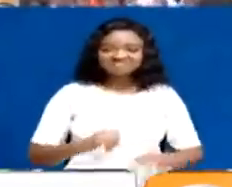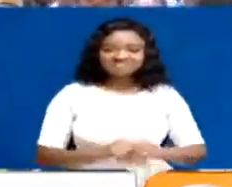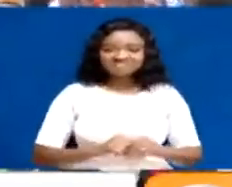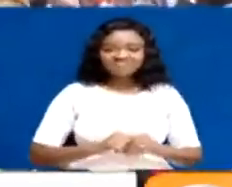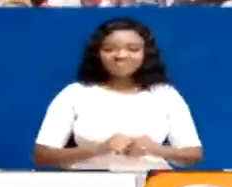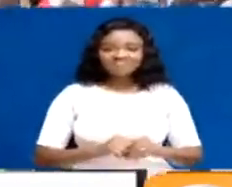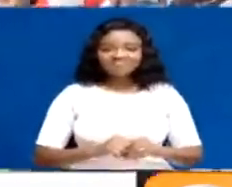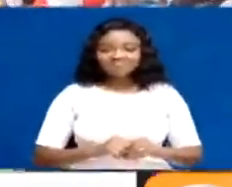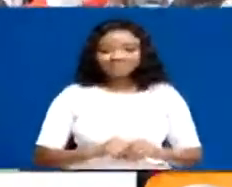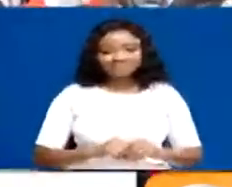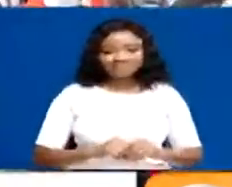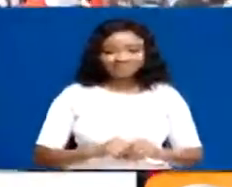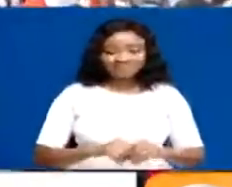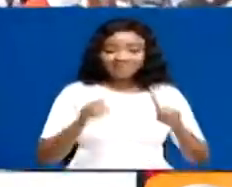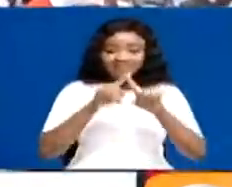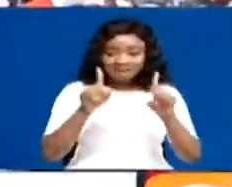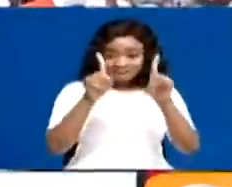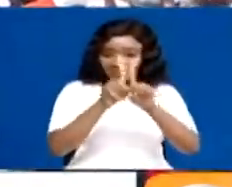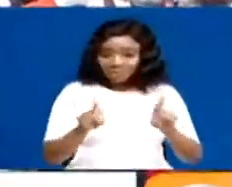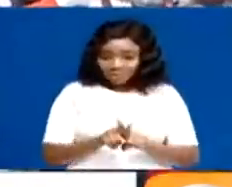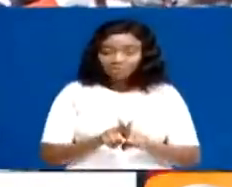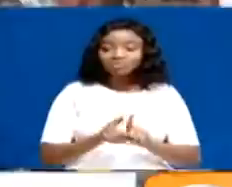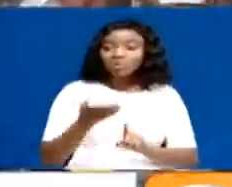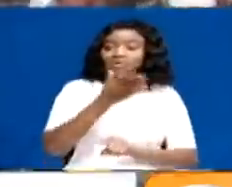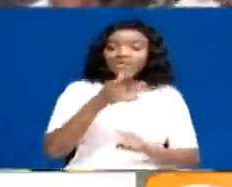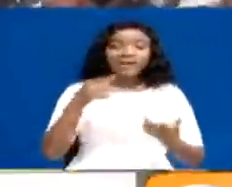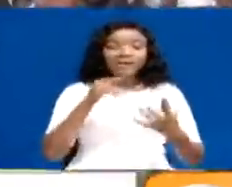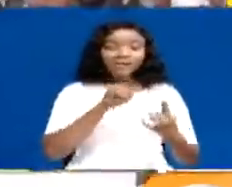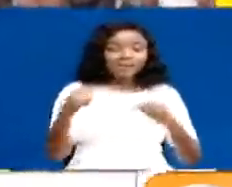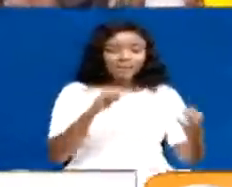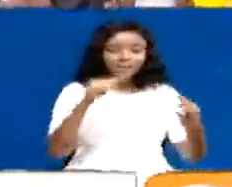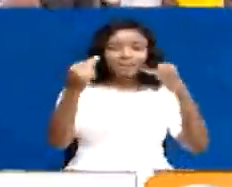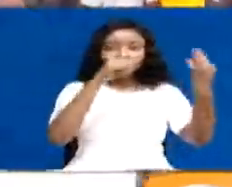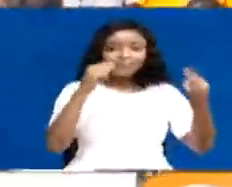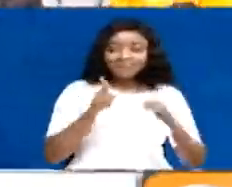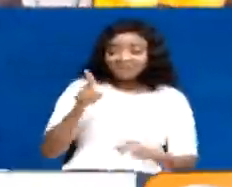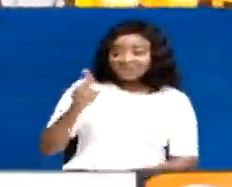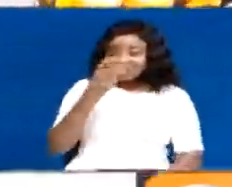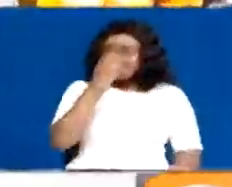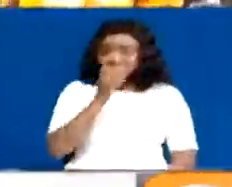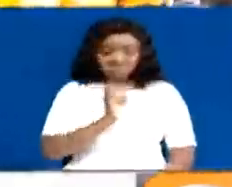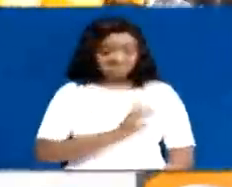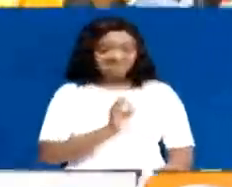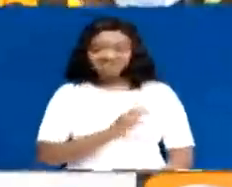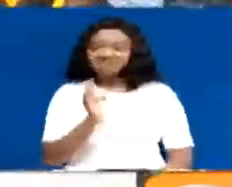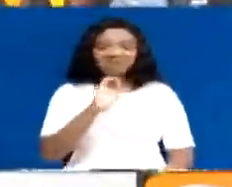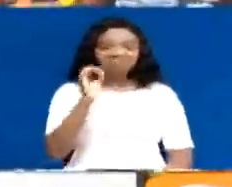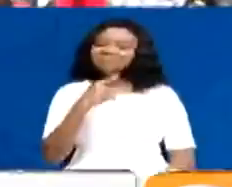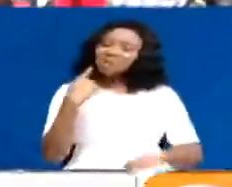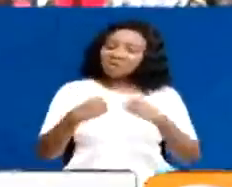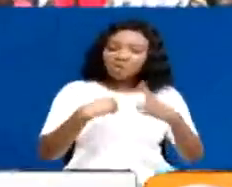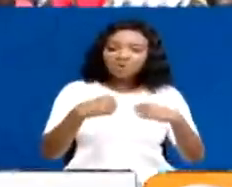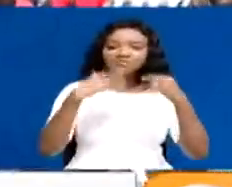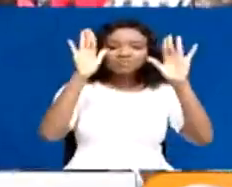Embakasi tumekubaliana. Hata hivyo, vurugu hizo hazikumtia kiwewe naibu rais kuendelea na kampeni